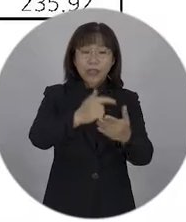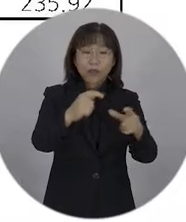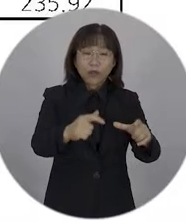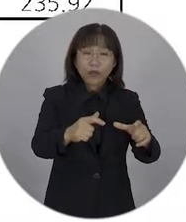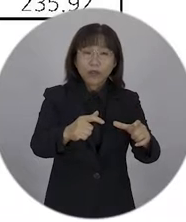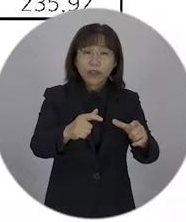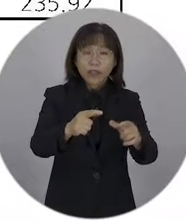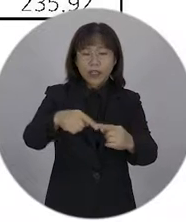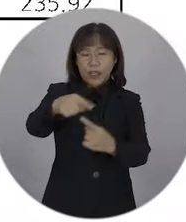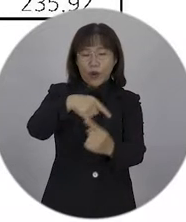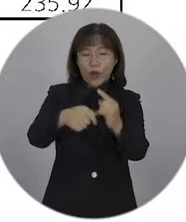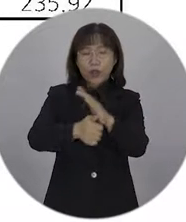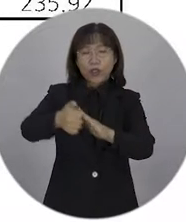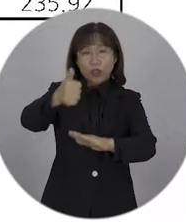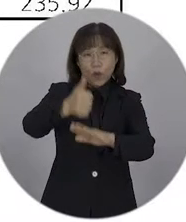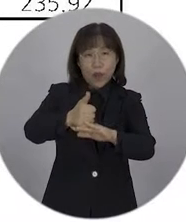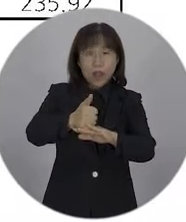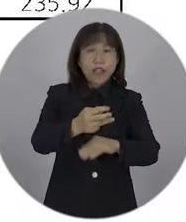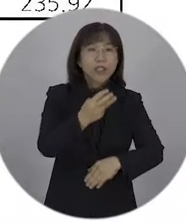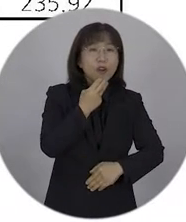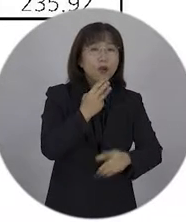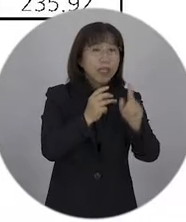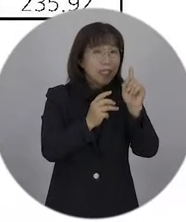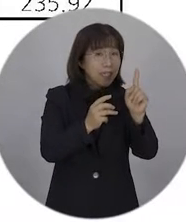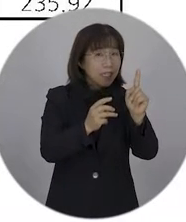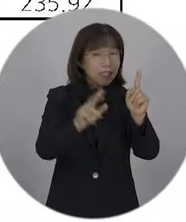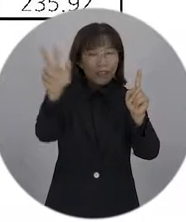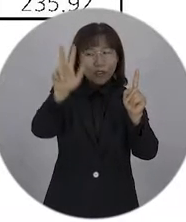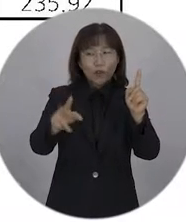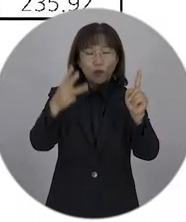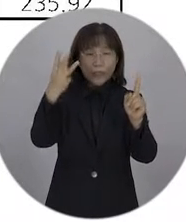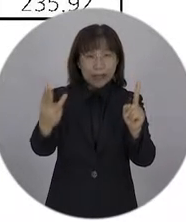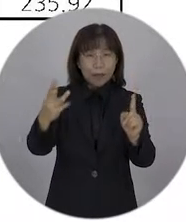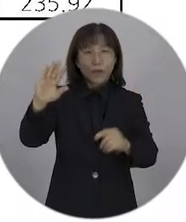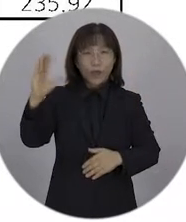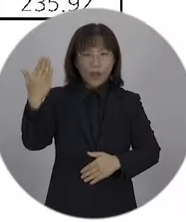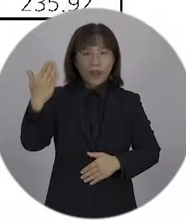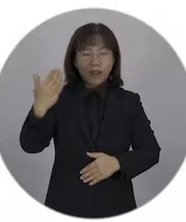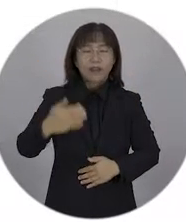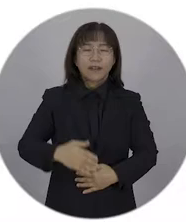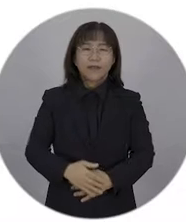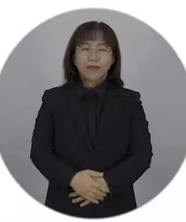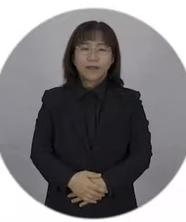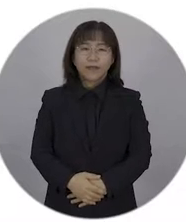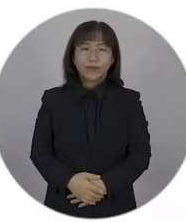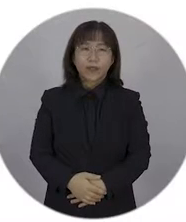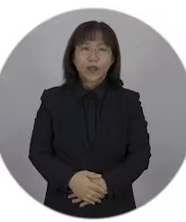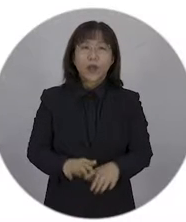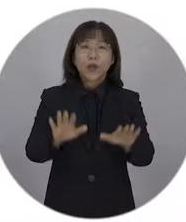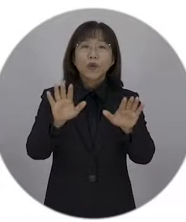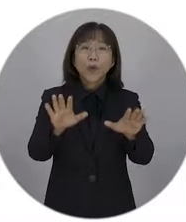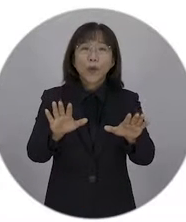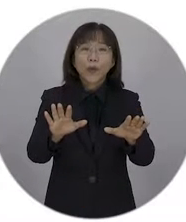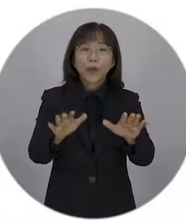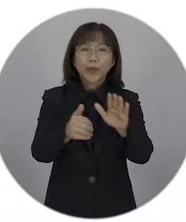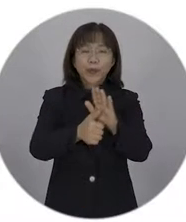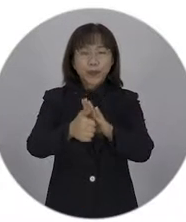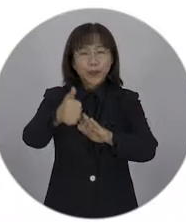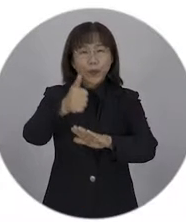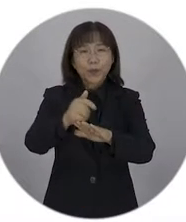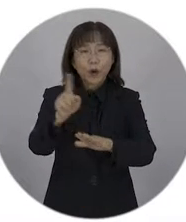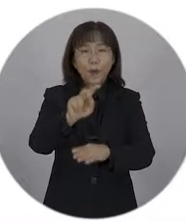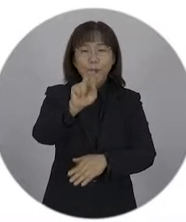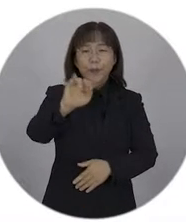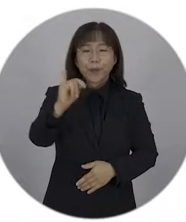하나인 경영성과 부문에서 서울 1위, 전국 3위를 기록해 좋은 성과를 냈습니다. 구의 이번 성과는